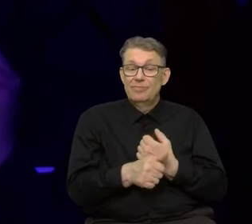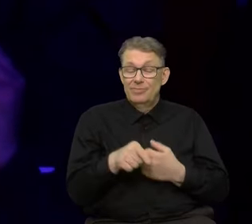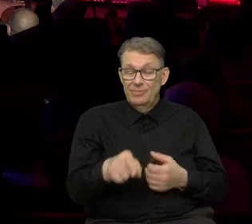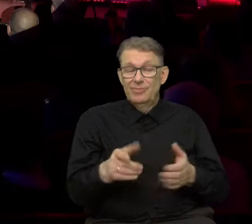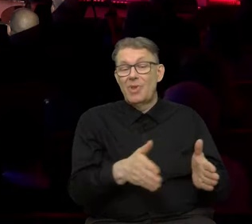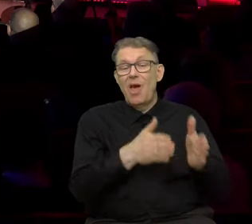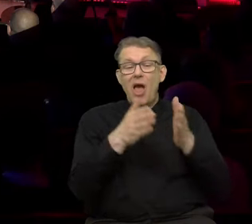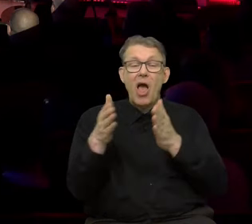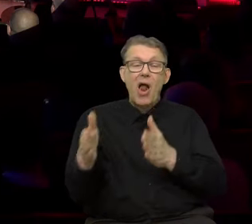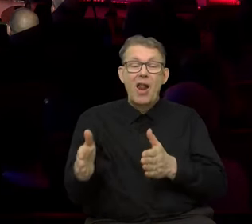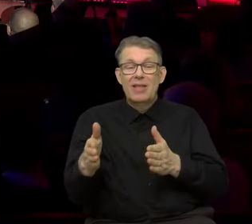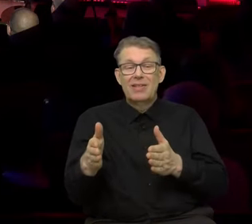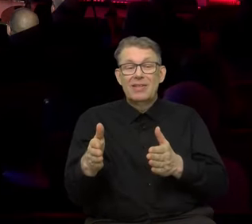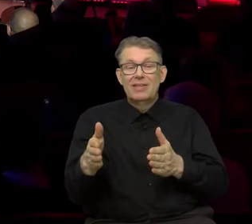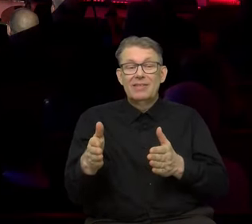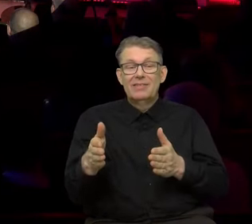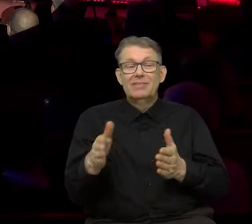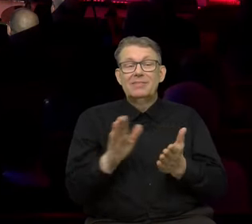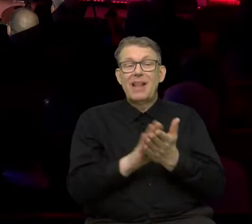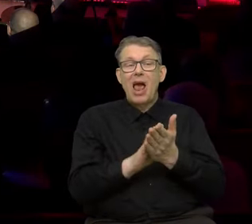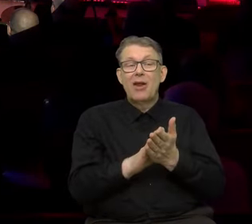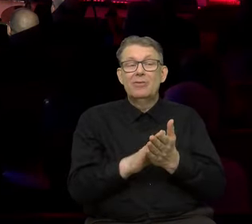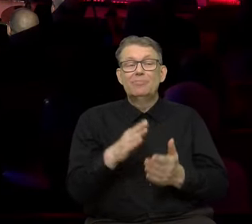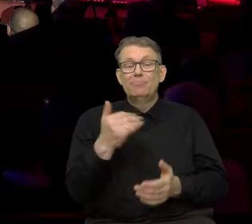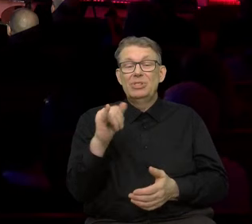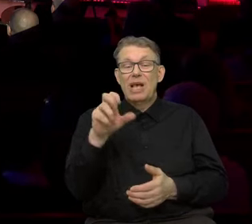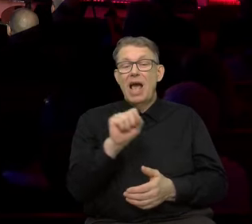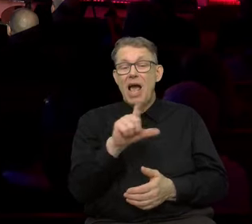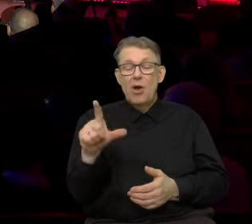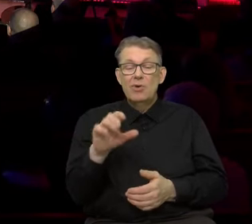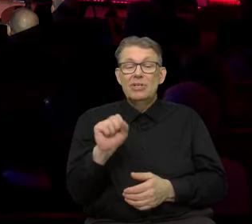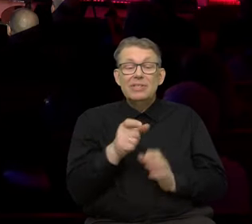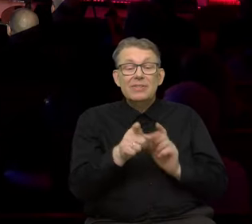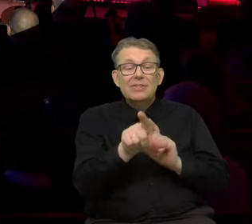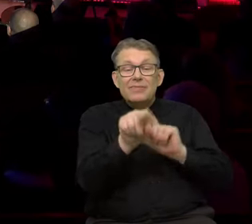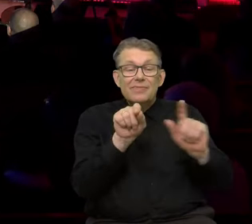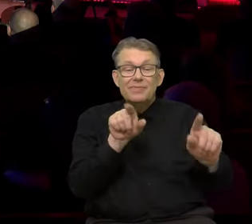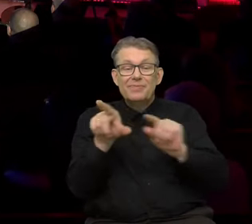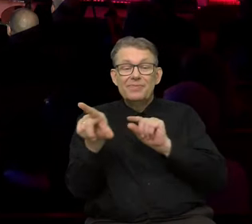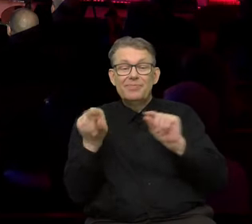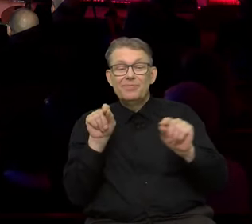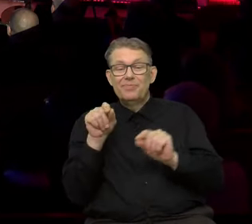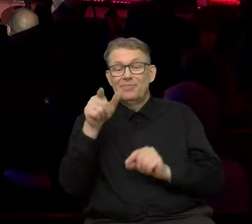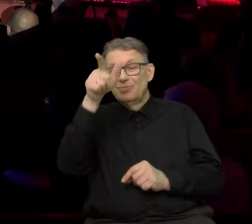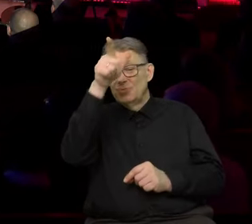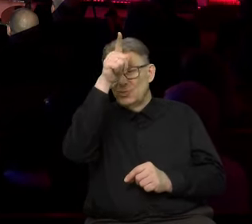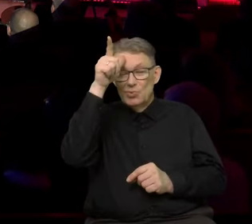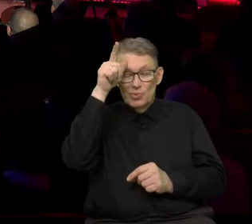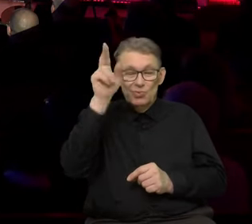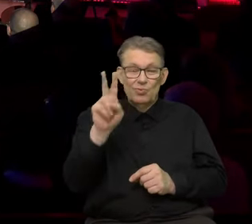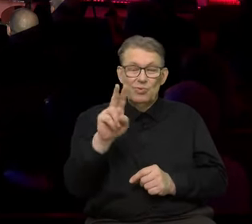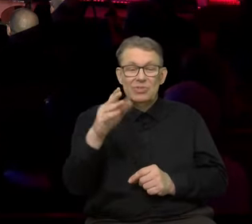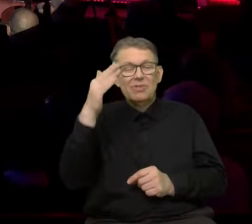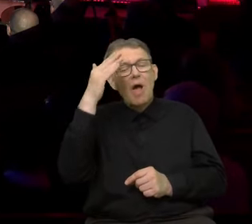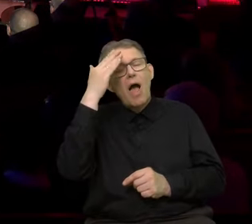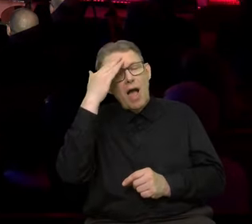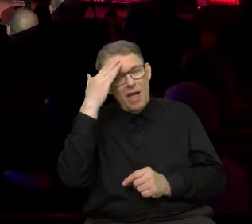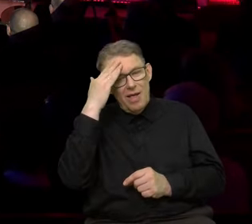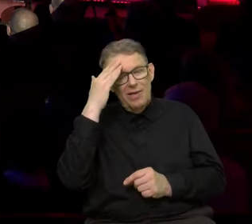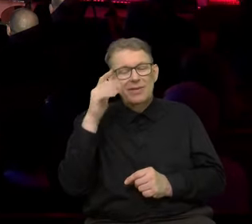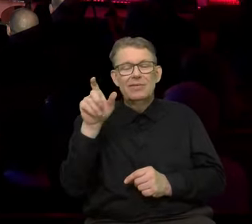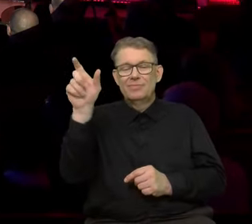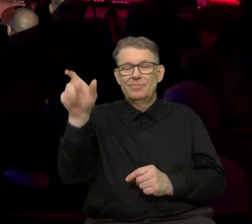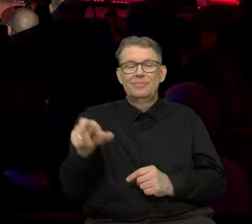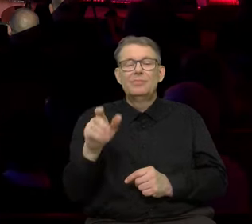kolejną edycję Michałów, za to wyławianie ludzi, którzy znają